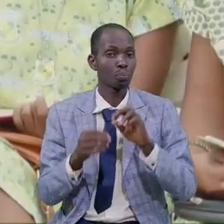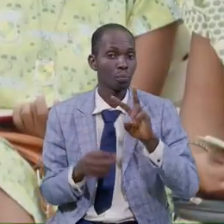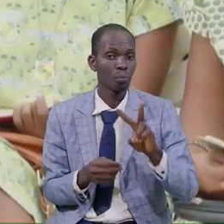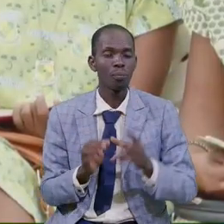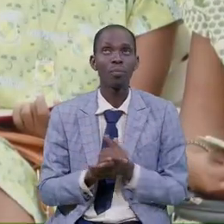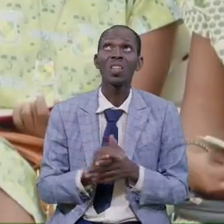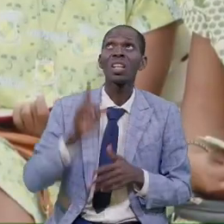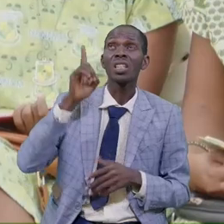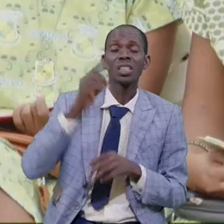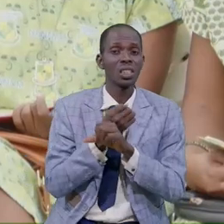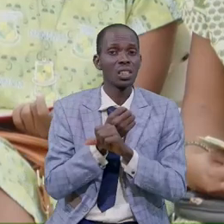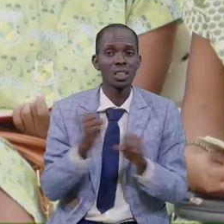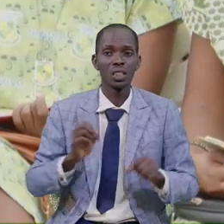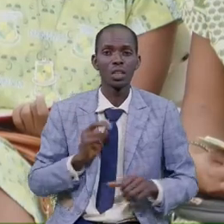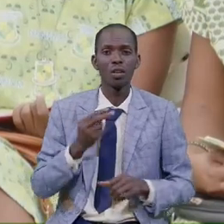Il nous sauve